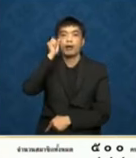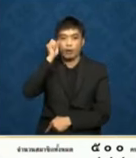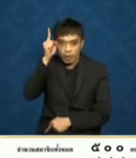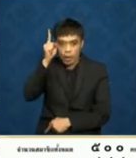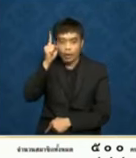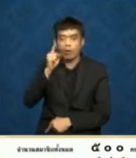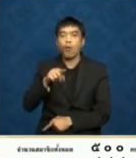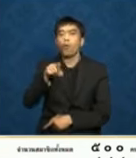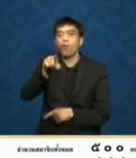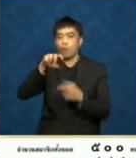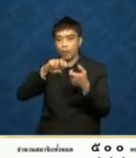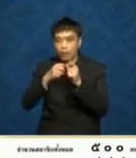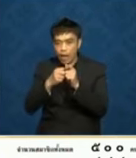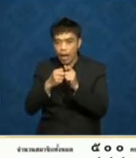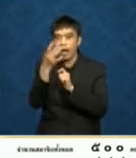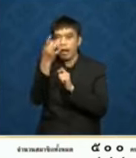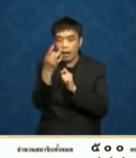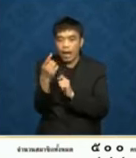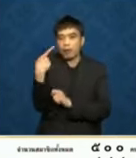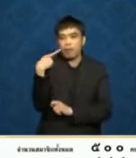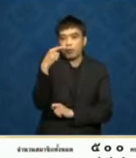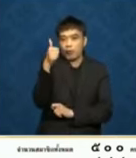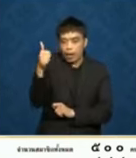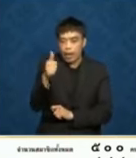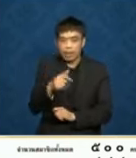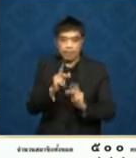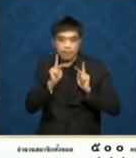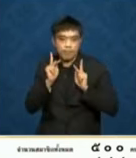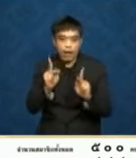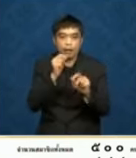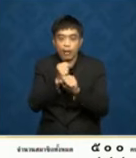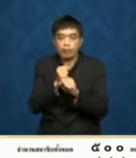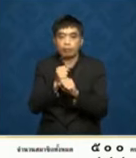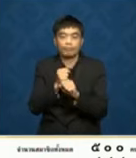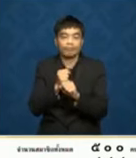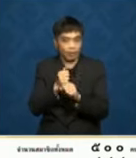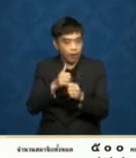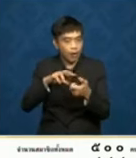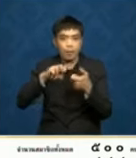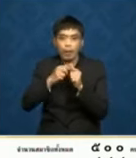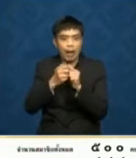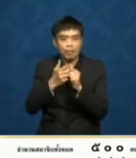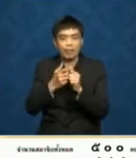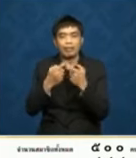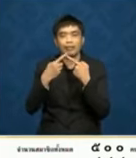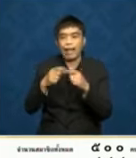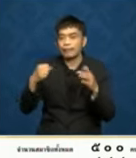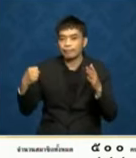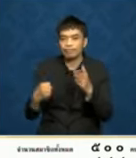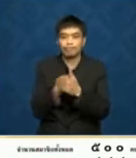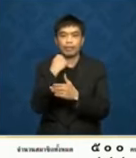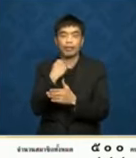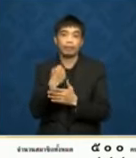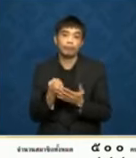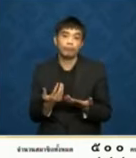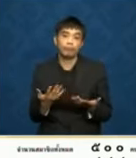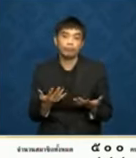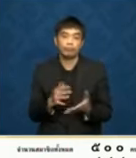ดกลาตัสนใจ ยัไงเรากทำได้่เสยดายที่คงทำได้แค่ถ้าเรามี